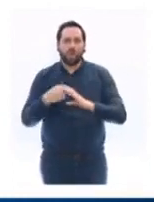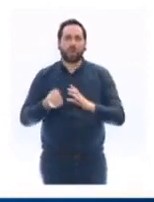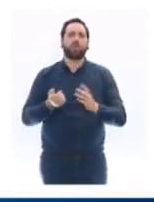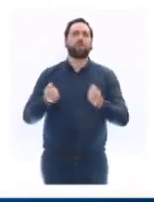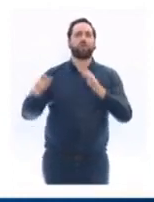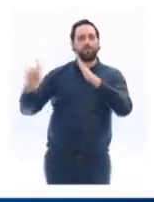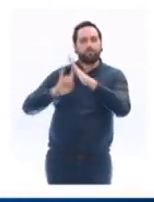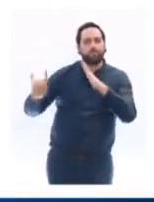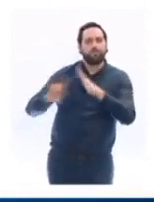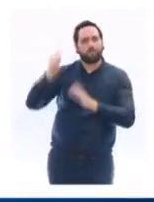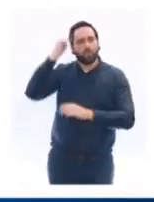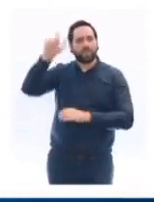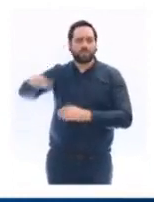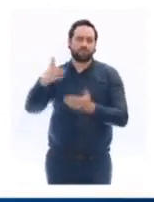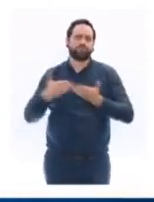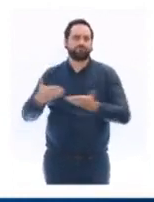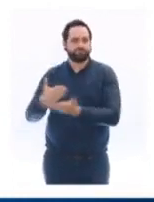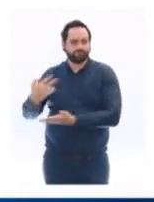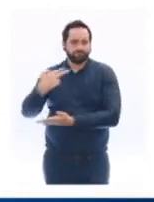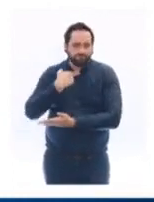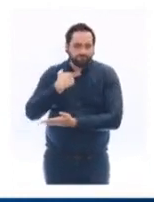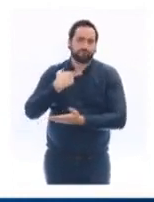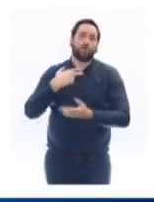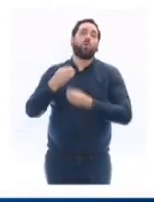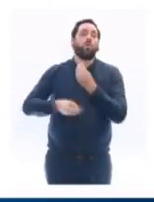un rendez-vous à la mairie ou à la préfecture.